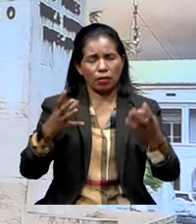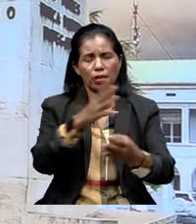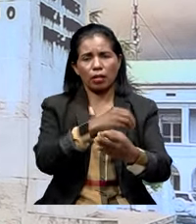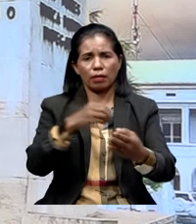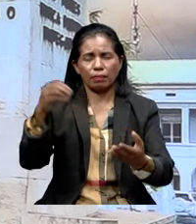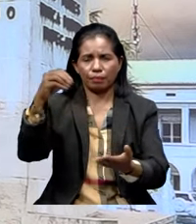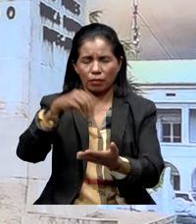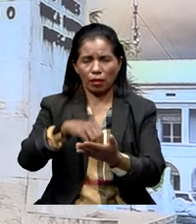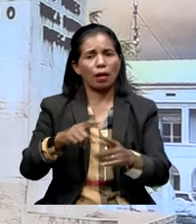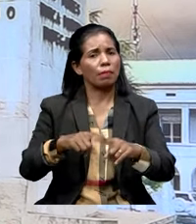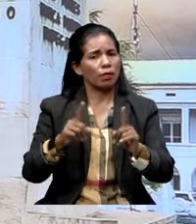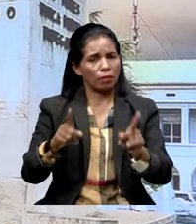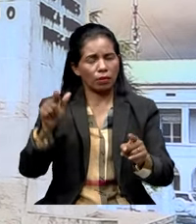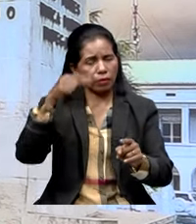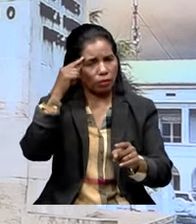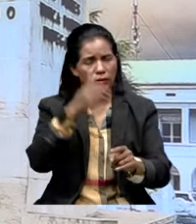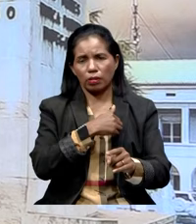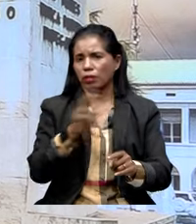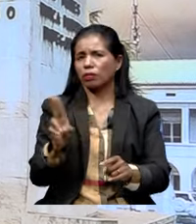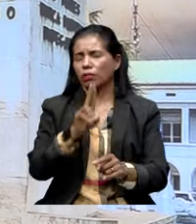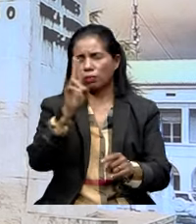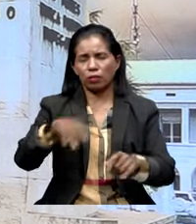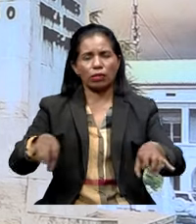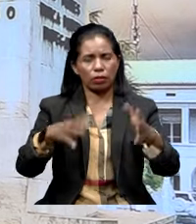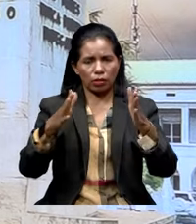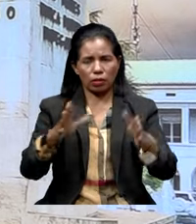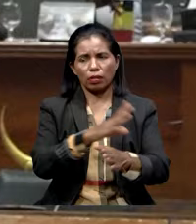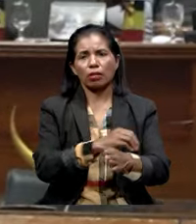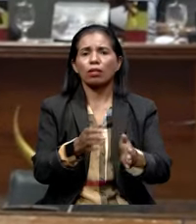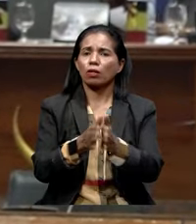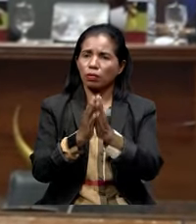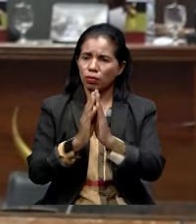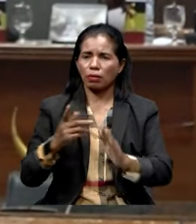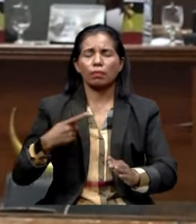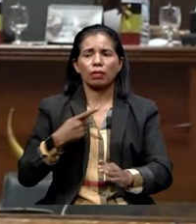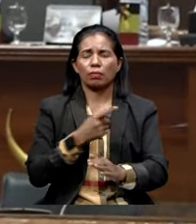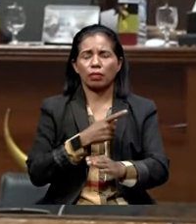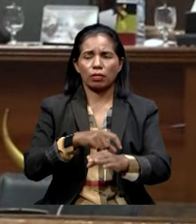kapasitadu. Mai be, governo maksedau kutilija rekursu hirak ne, ni amos husu Parlamento Nasional